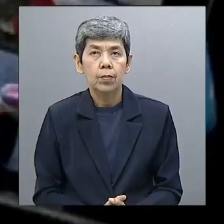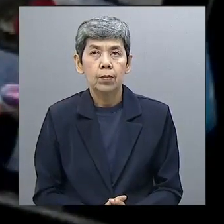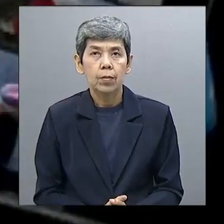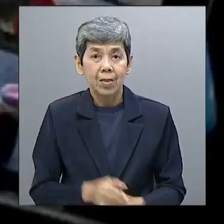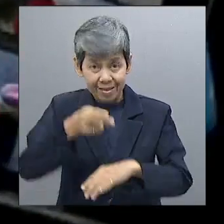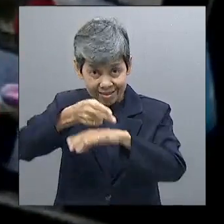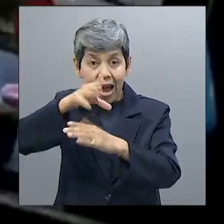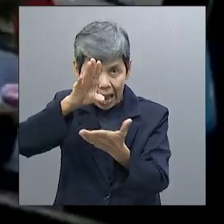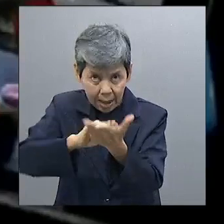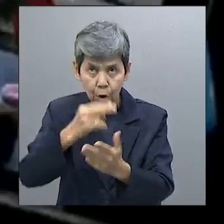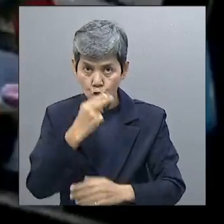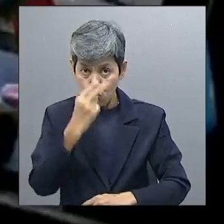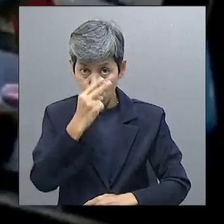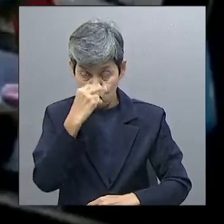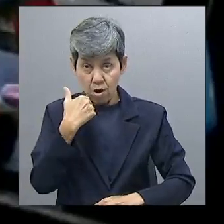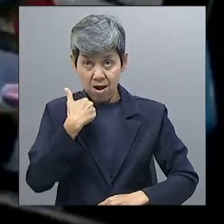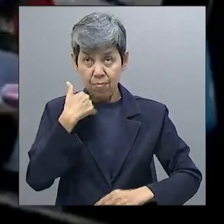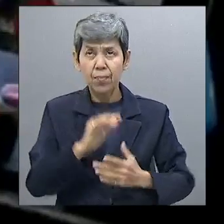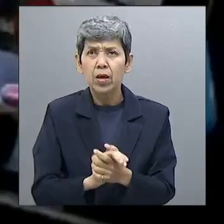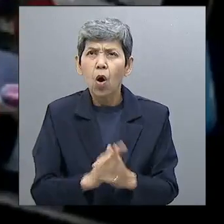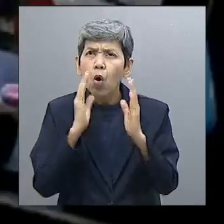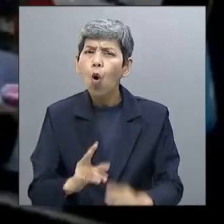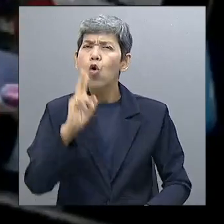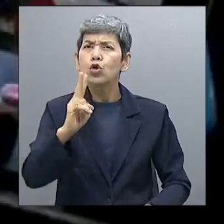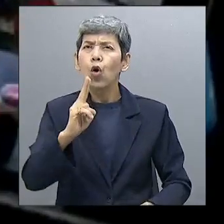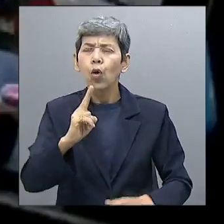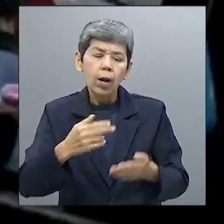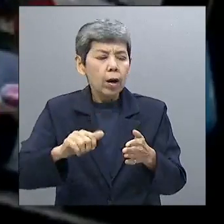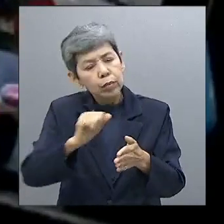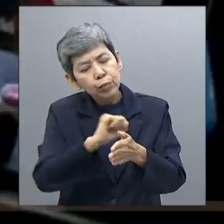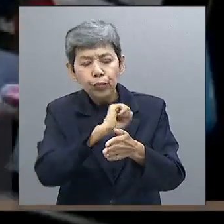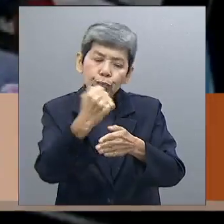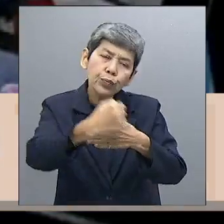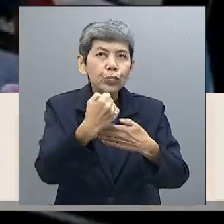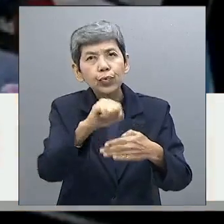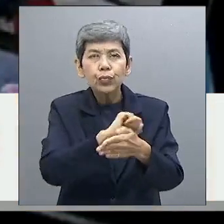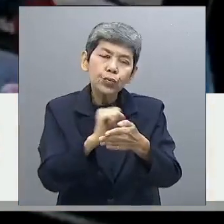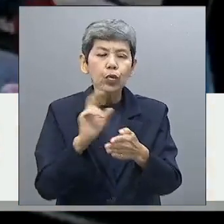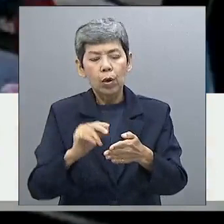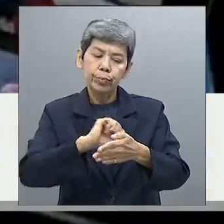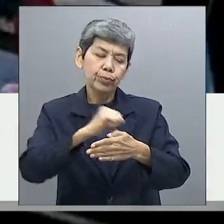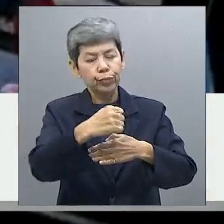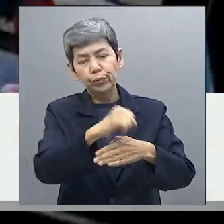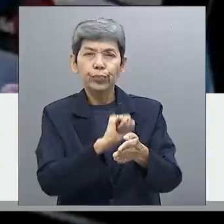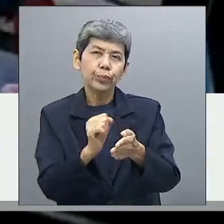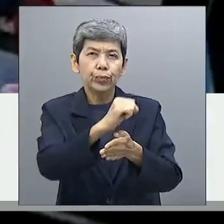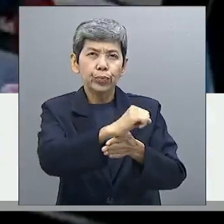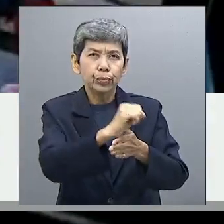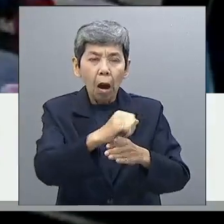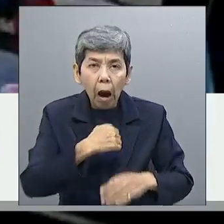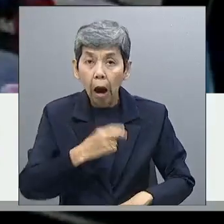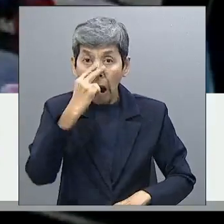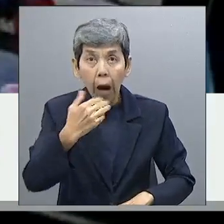วงจรปิดบันทึกเหตุการณ์ในขณะที่2คนนี้กำลังล้างรถอยู่ที่หน้าบ้านค่ะจากนั้น